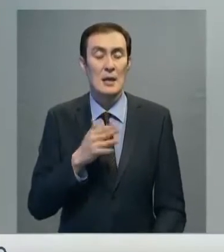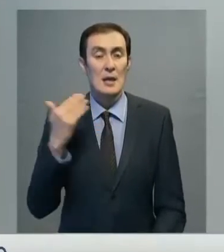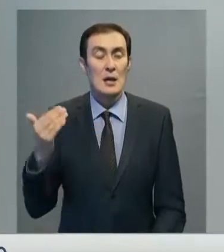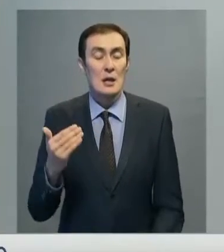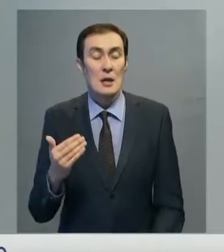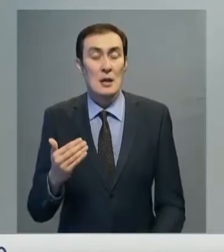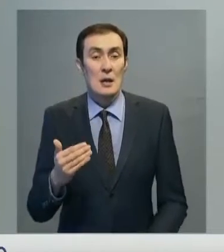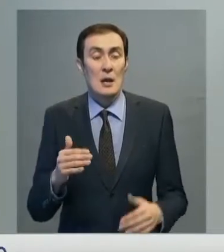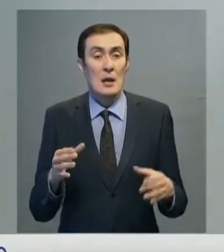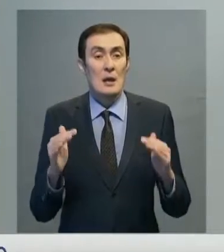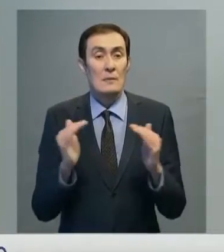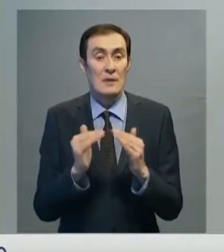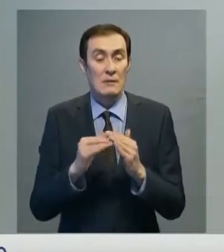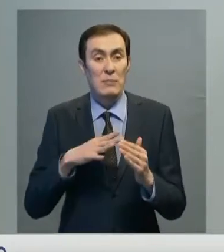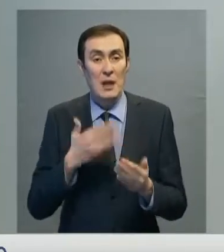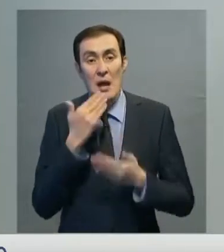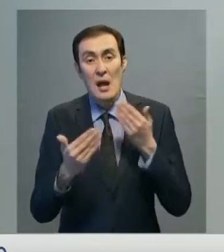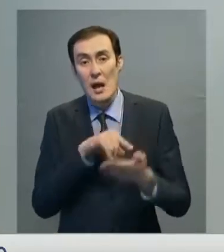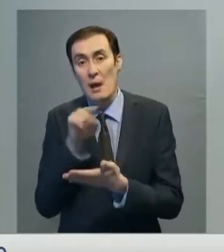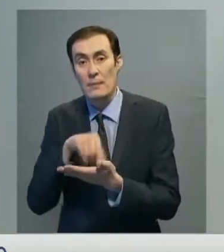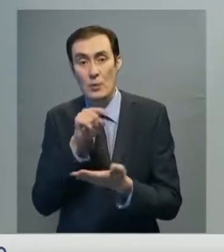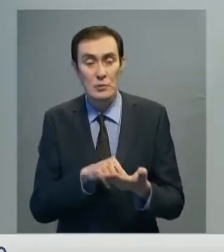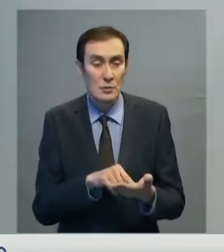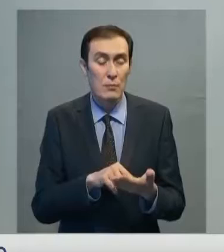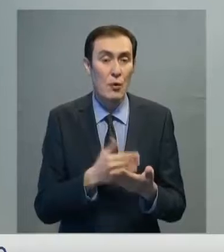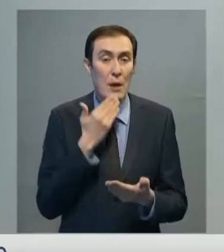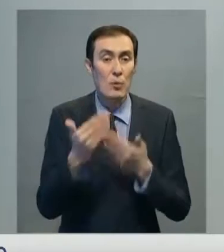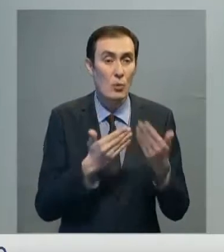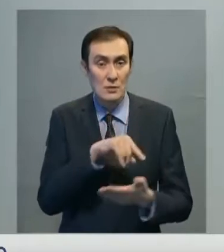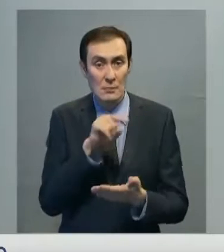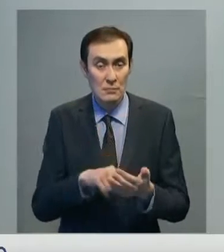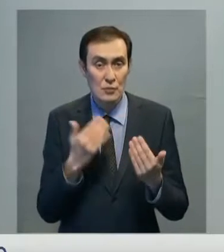собственниками имущества был проведен опрос. По предварительным опросам